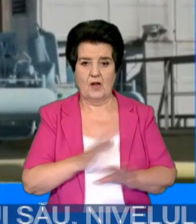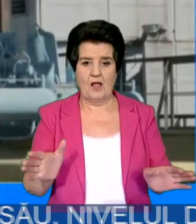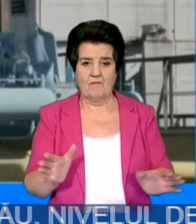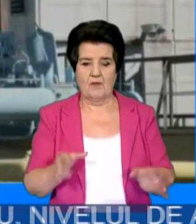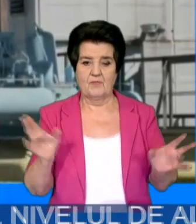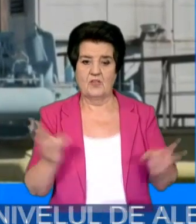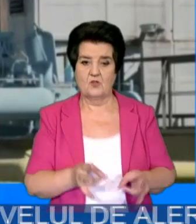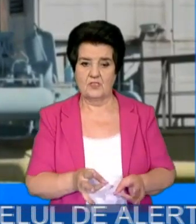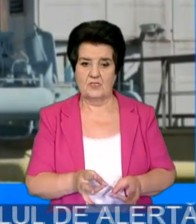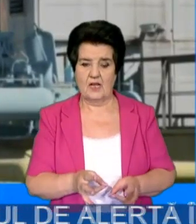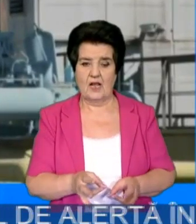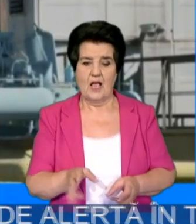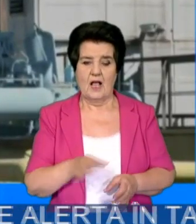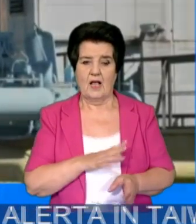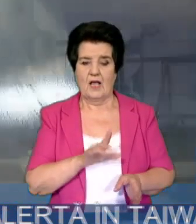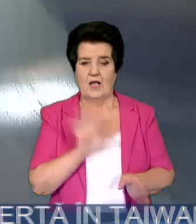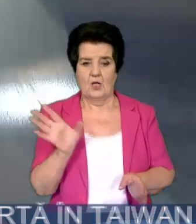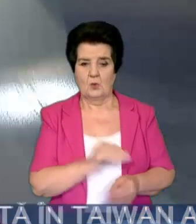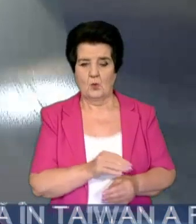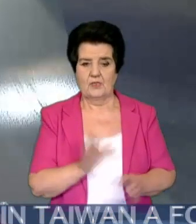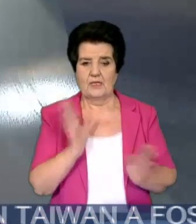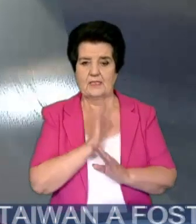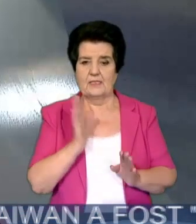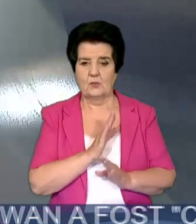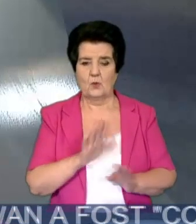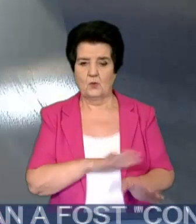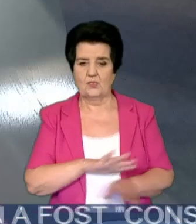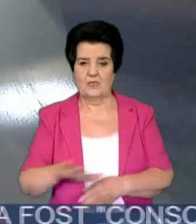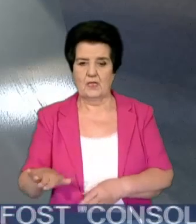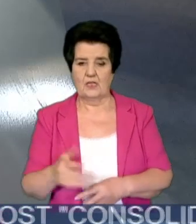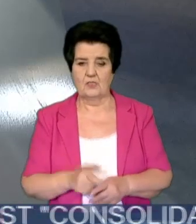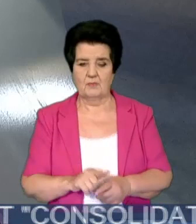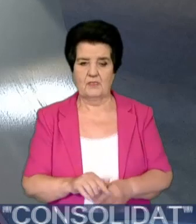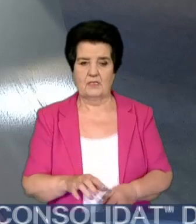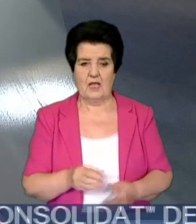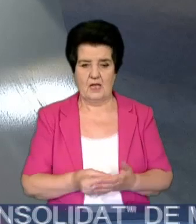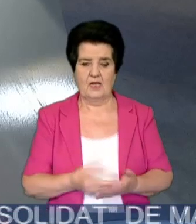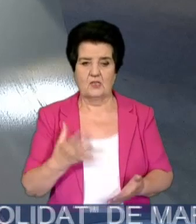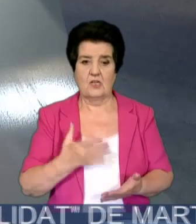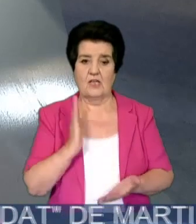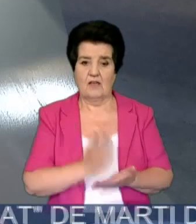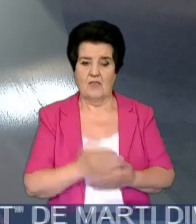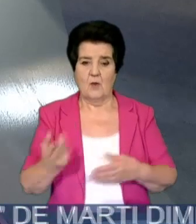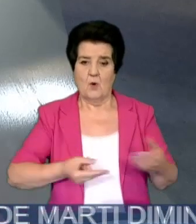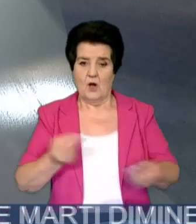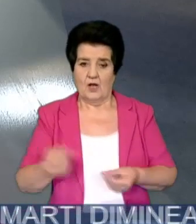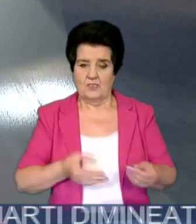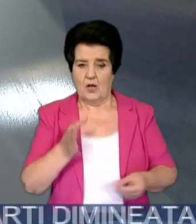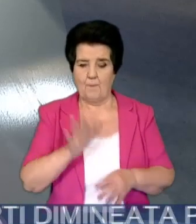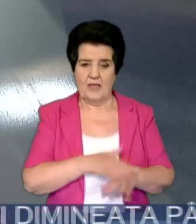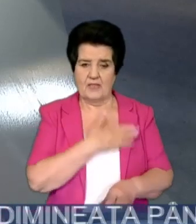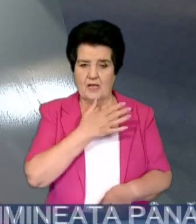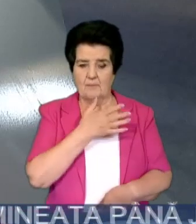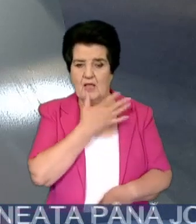stocurile necesare ca să trecem integral tot sezonul ușor, generează această creștere așa de prețuri. Așa este, dar avem un contract semnat pe termen lung,